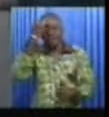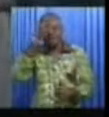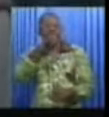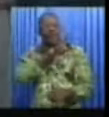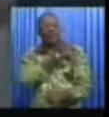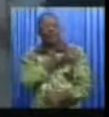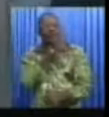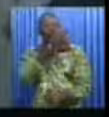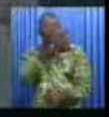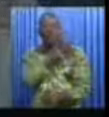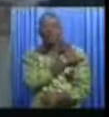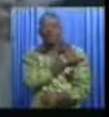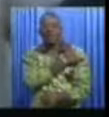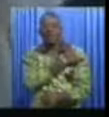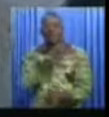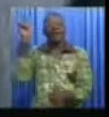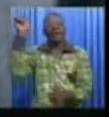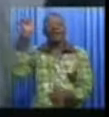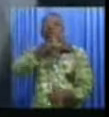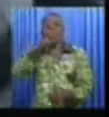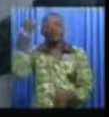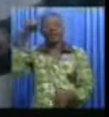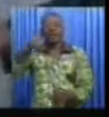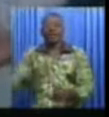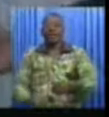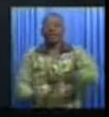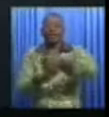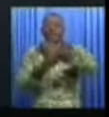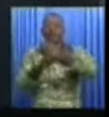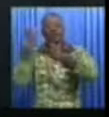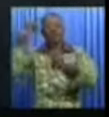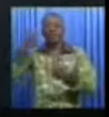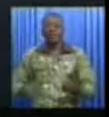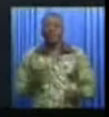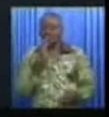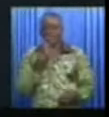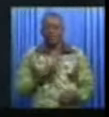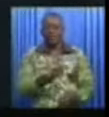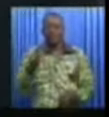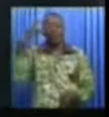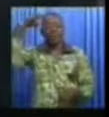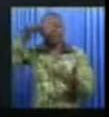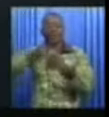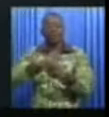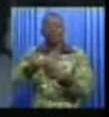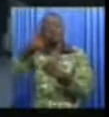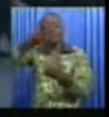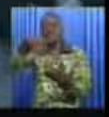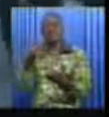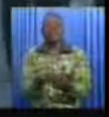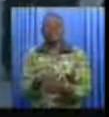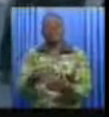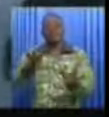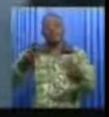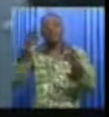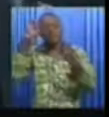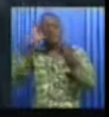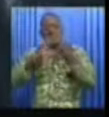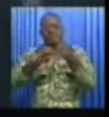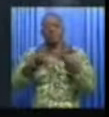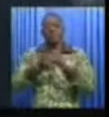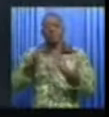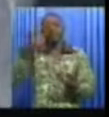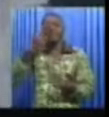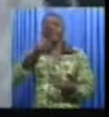Yang. La sûreté et la sécurité maritime dans le golfe de Guinée sera au centre des préoccupations ces 24